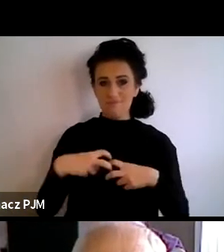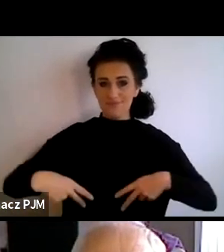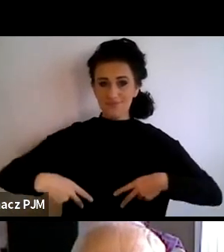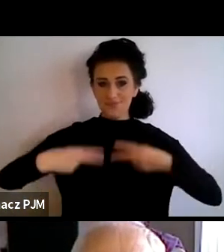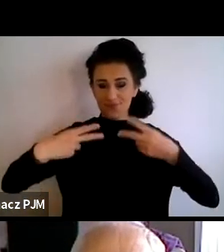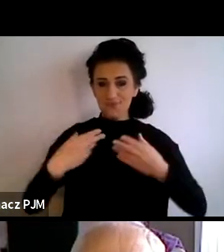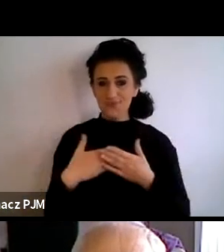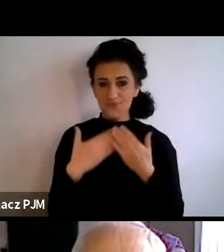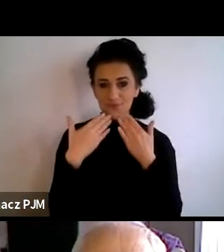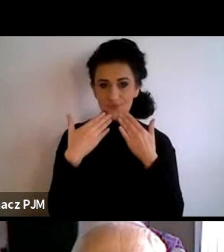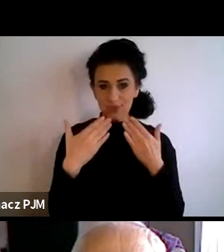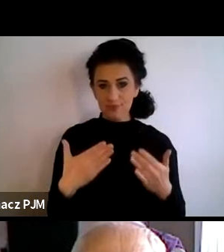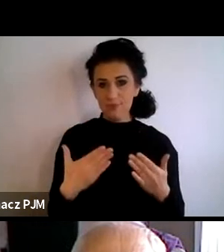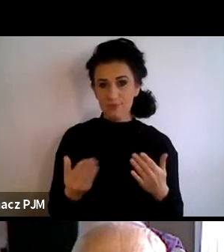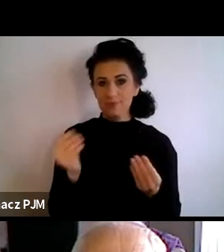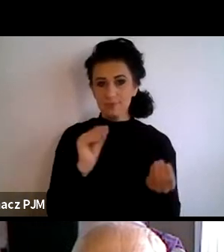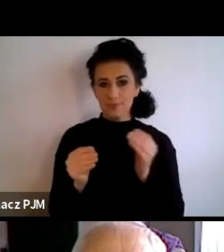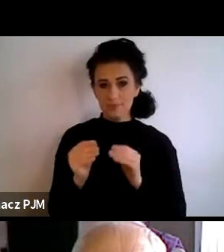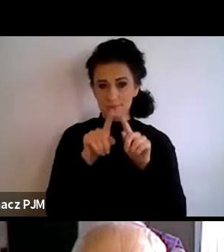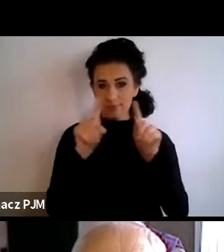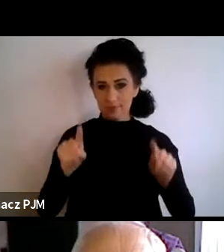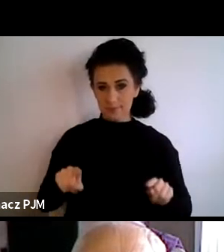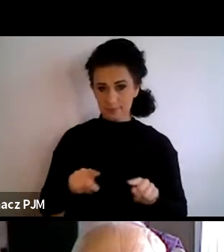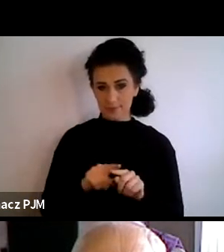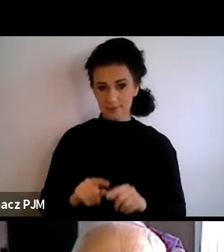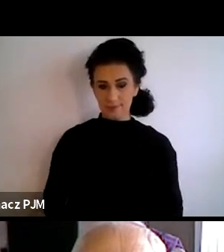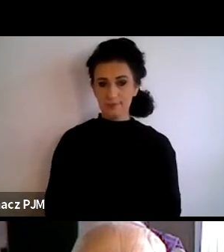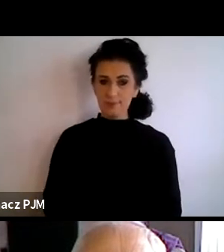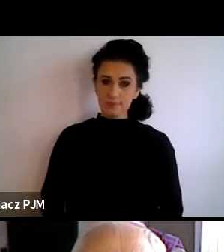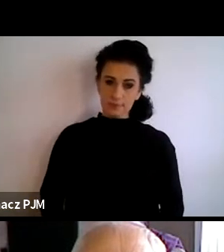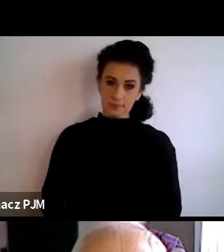Będziemy wdzięczni za wypełnienie tej ankiety.